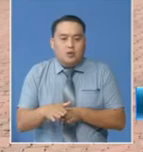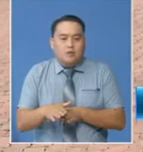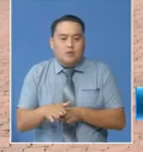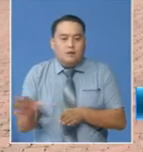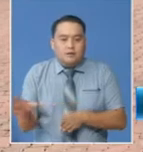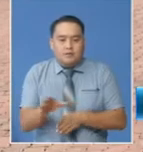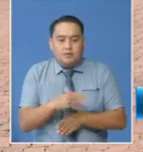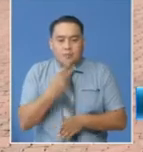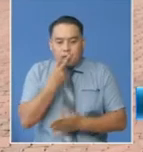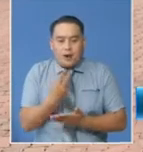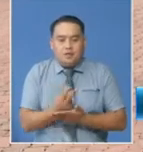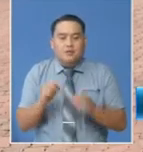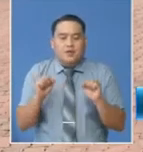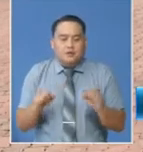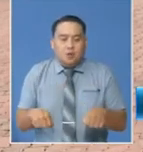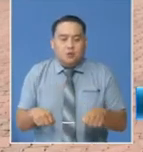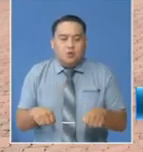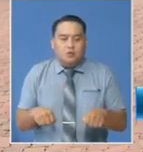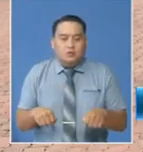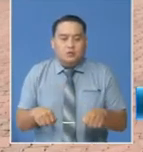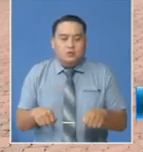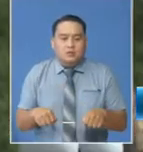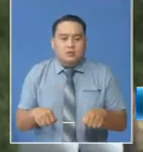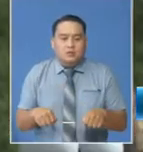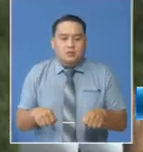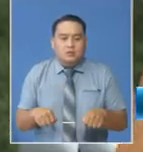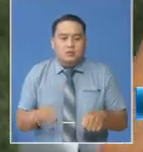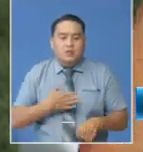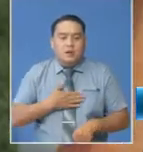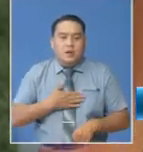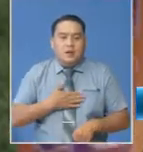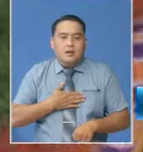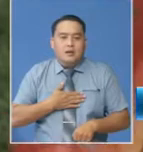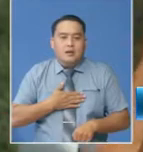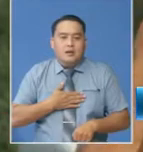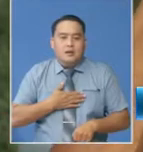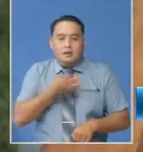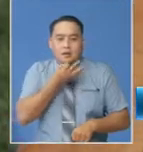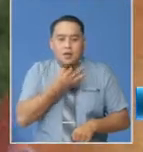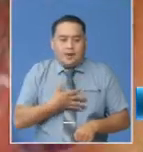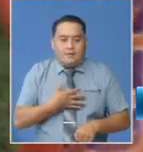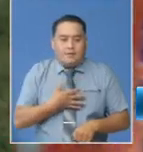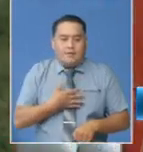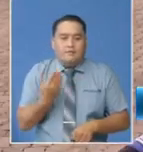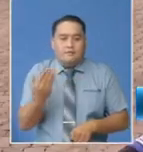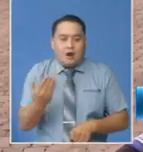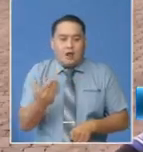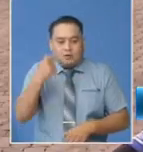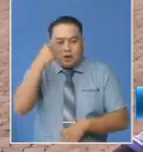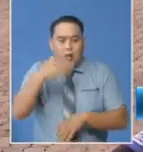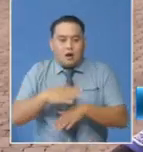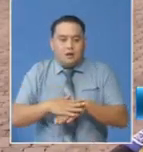всех возможностях, во всех аспектах. И мне тоже очень импонирует позиция вашего